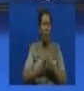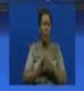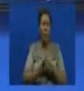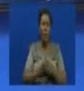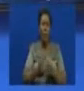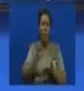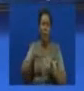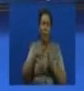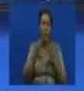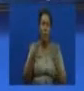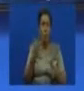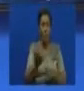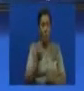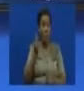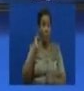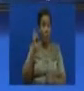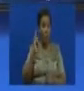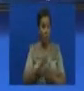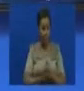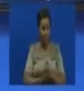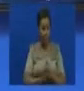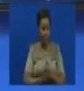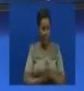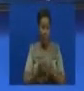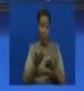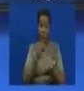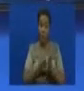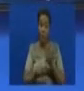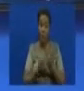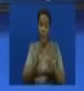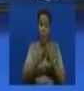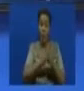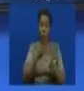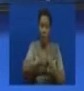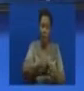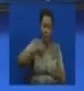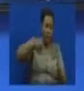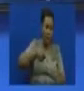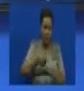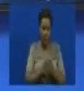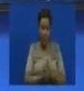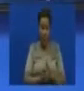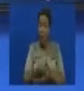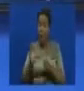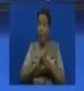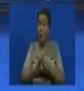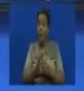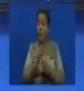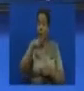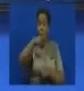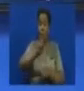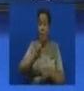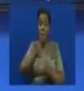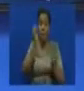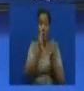generator inayotokana na nishati ya mafuta ya dizeli na kulazimika kutumia zaidi ya lita 10 kwa siku. Grayson